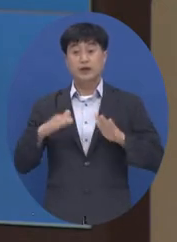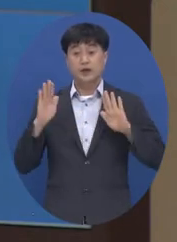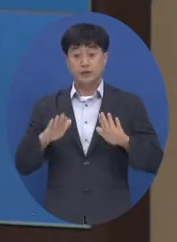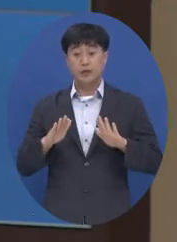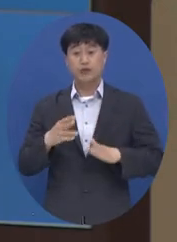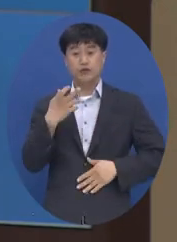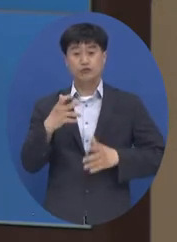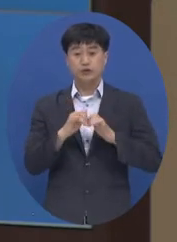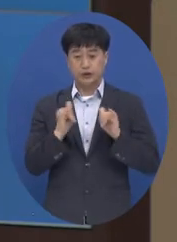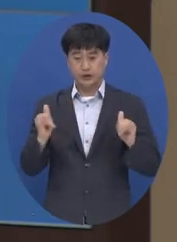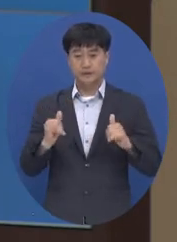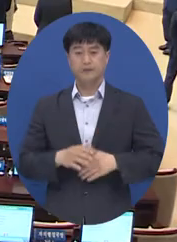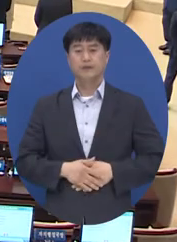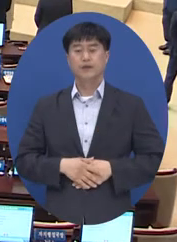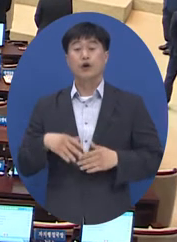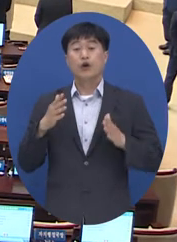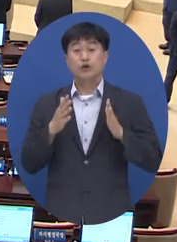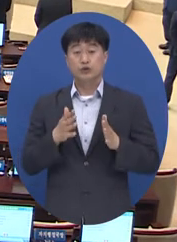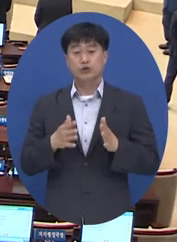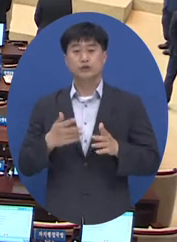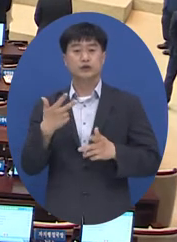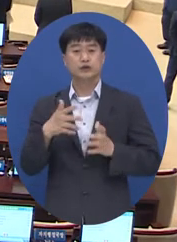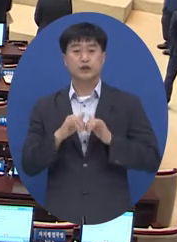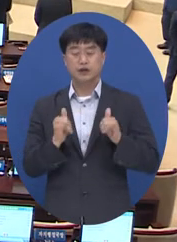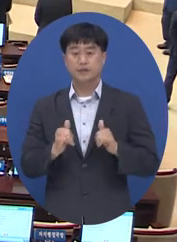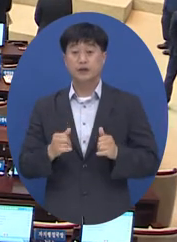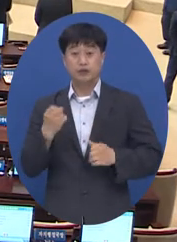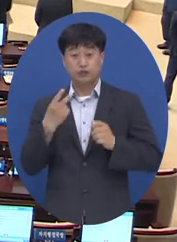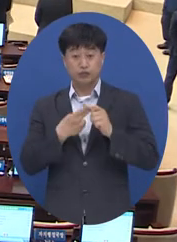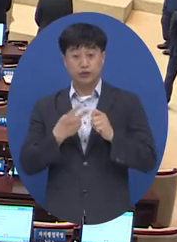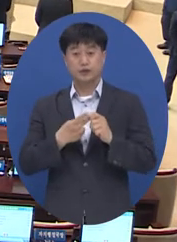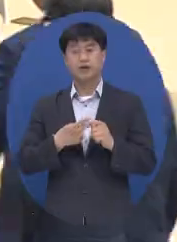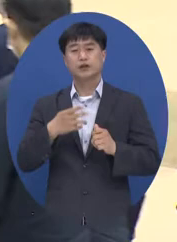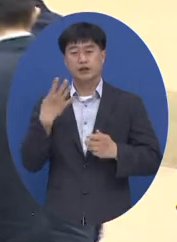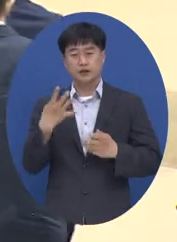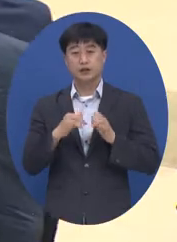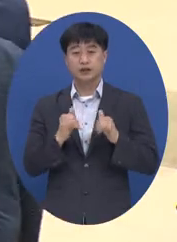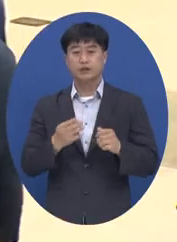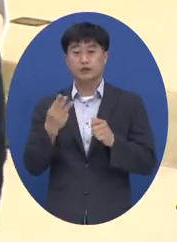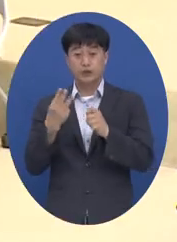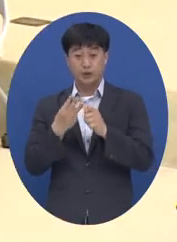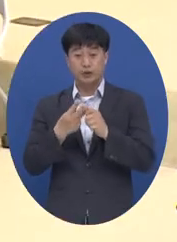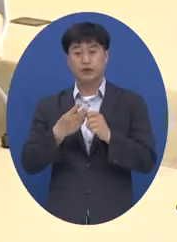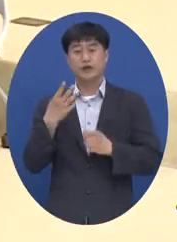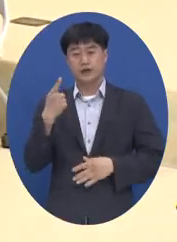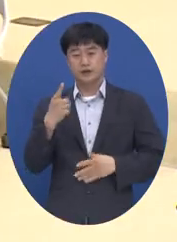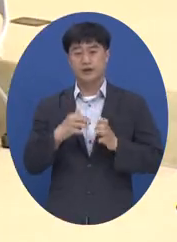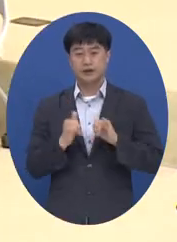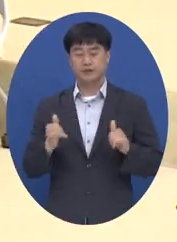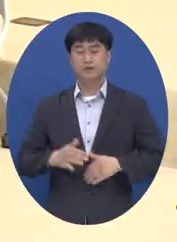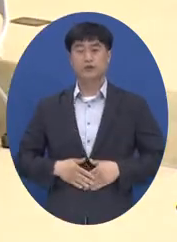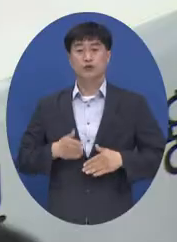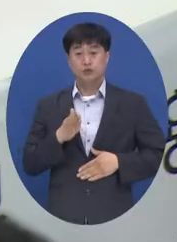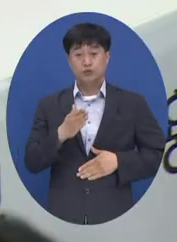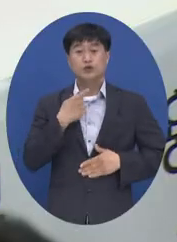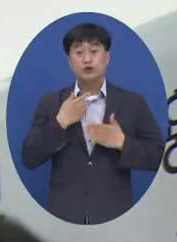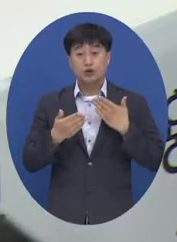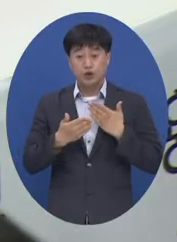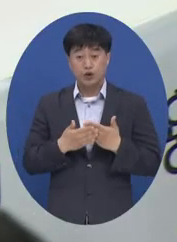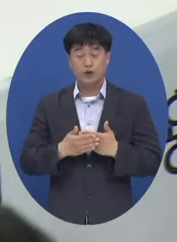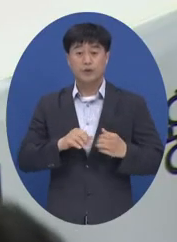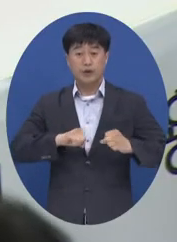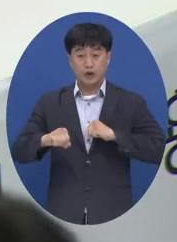상임위원장 은 총 12명으로 초선 의원 7명과 재선 의원 뱀 0 3선 의원 3명이 미타 전문성과